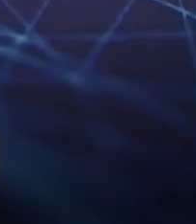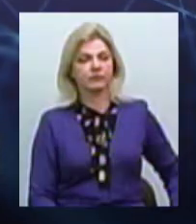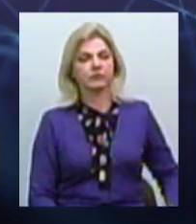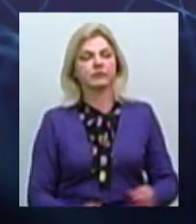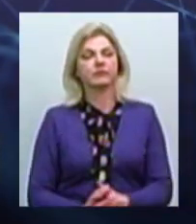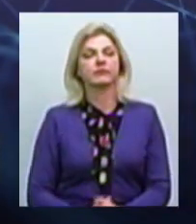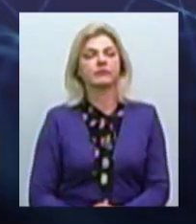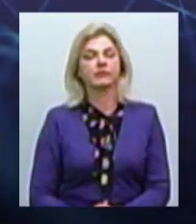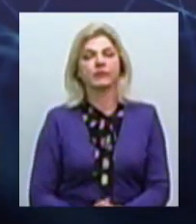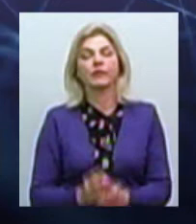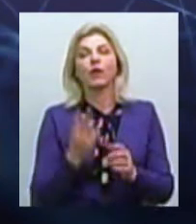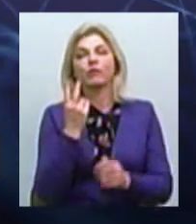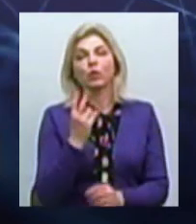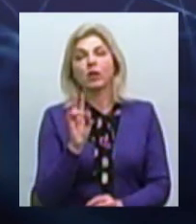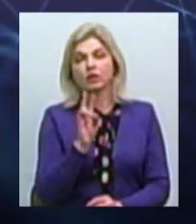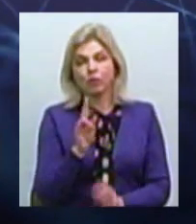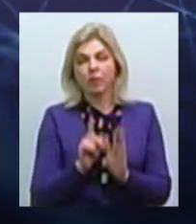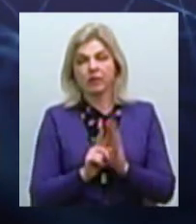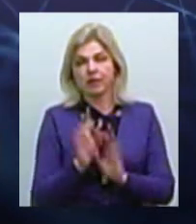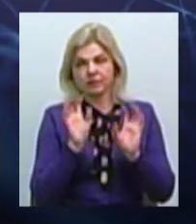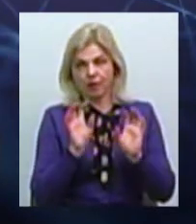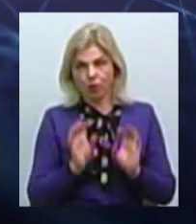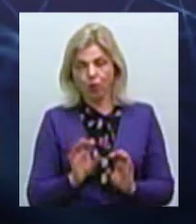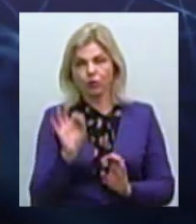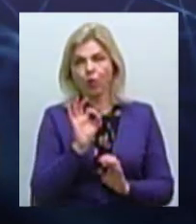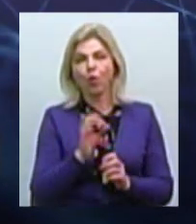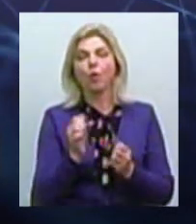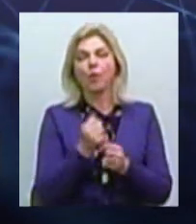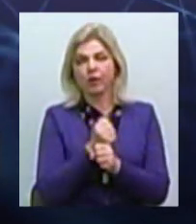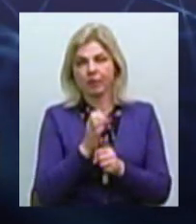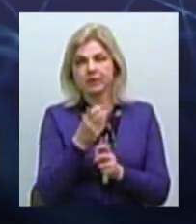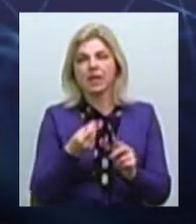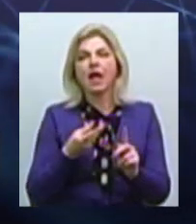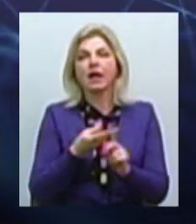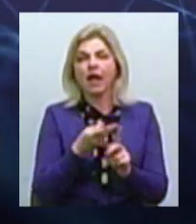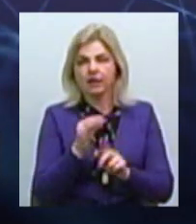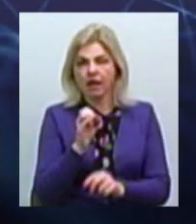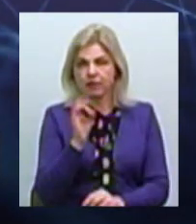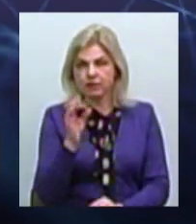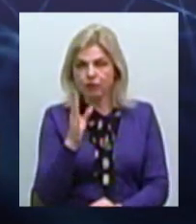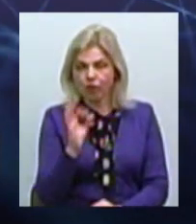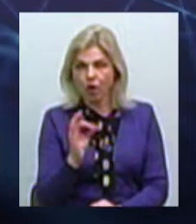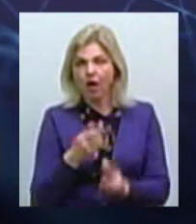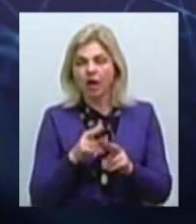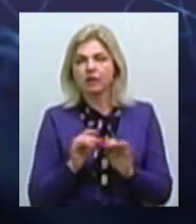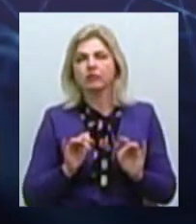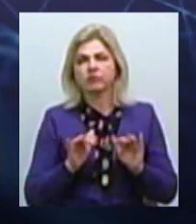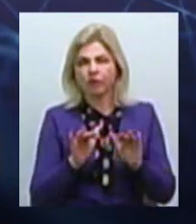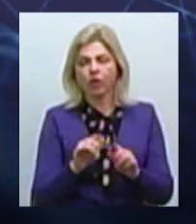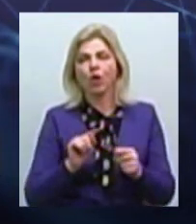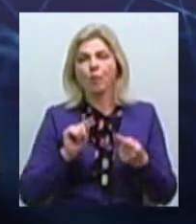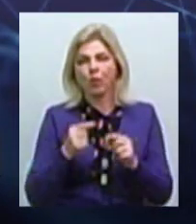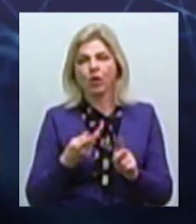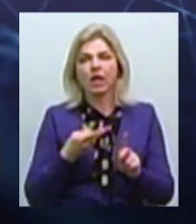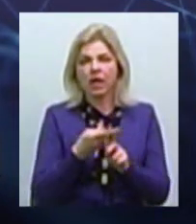закон про борьбу с рейдерством c закон номер 10 50 честера один установленные студии вы hunter лидерских